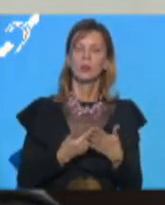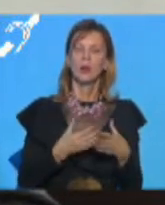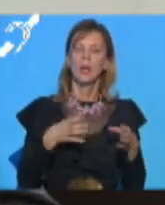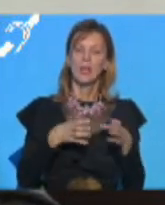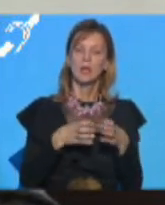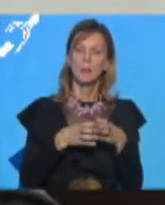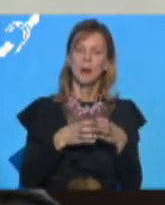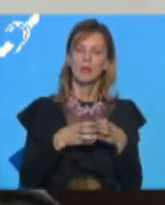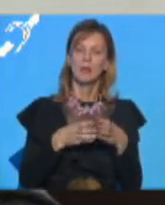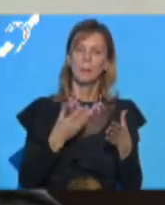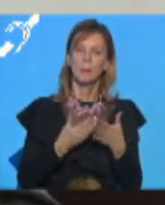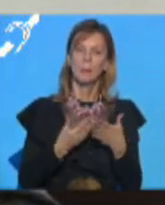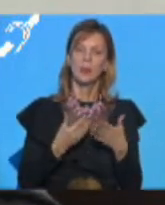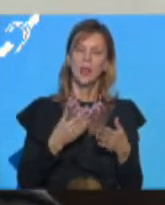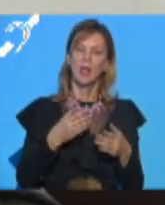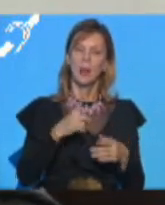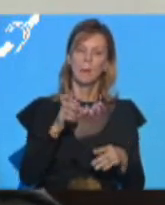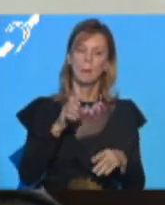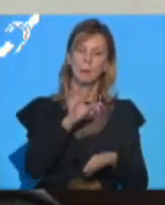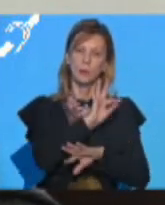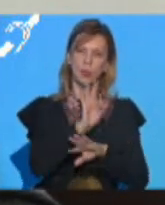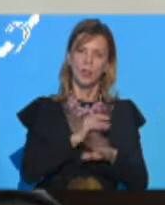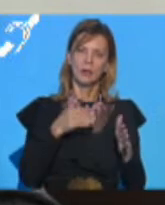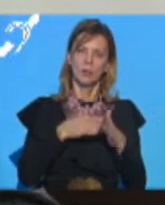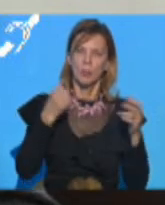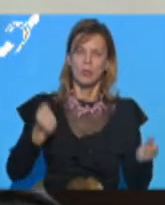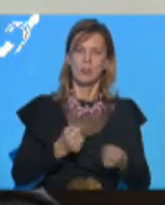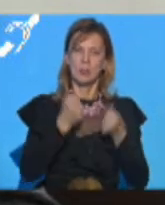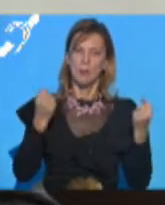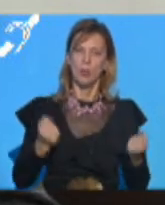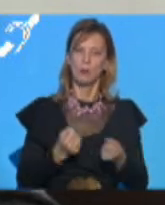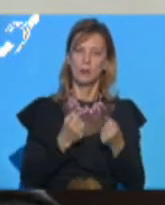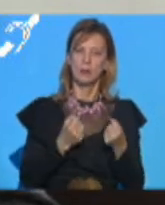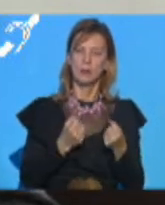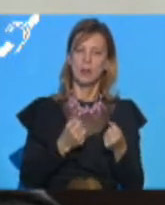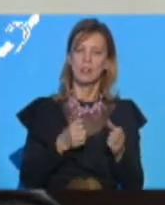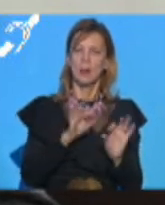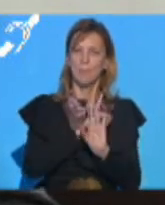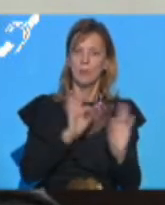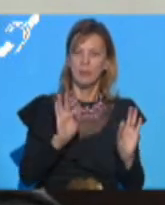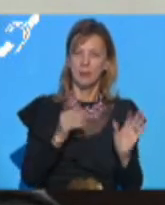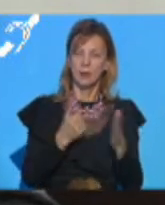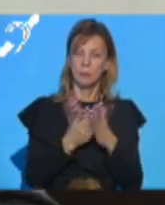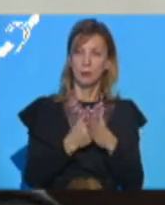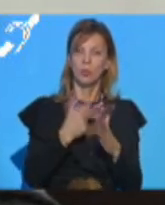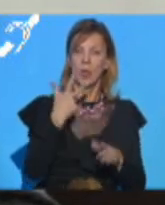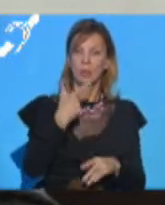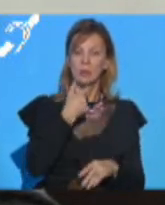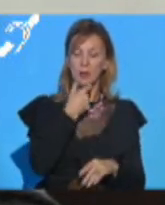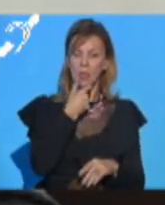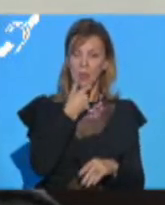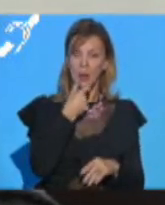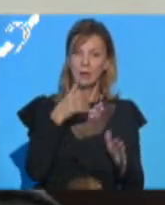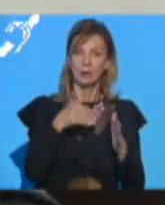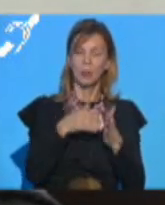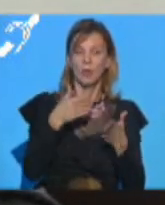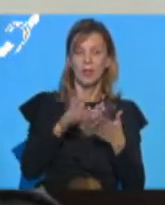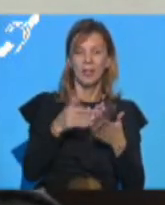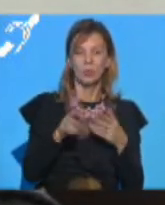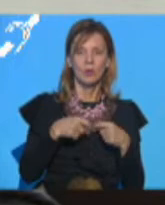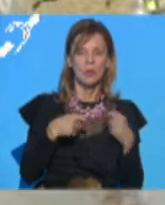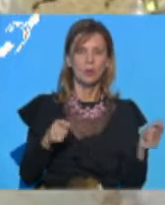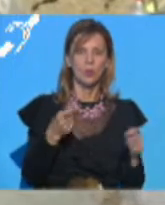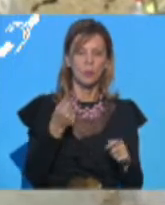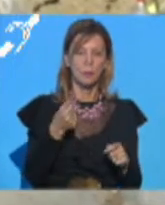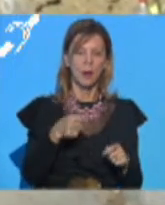de implementare trebuie să mobilizeze exemplar, pentru că maxim 3 ani de zile acești bani trebuie cheltuiți și trebuie cheltuiți